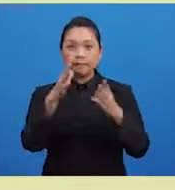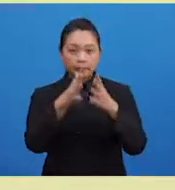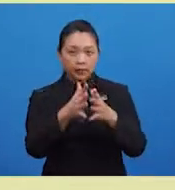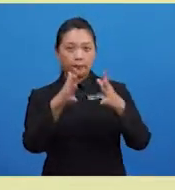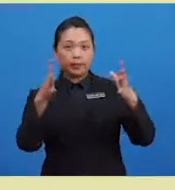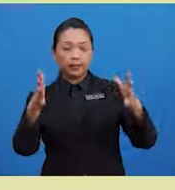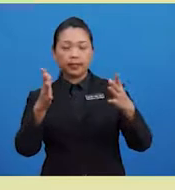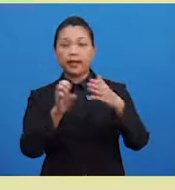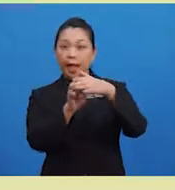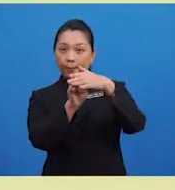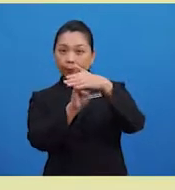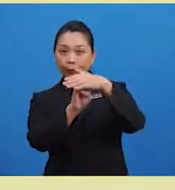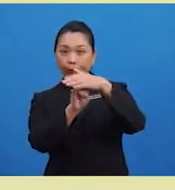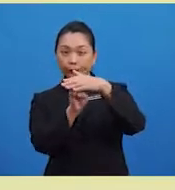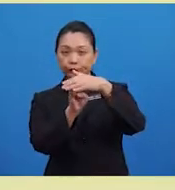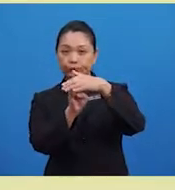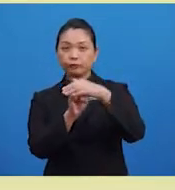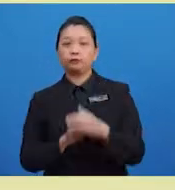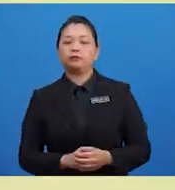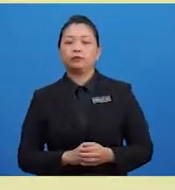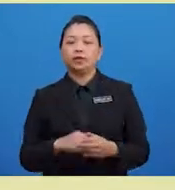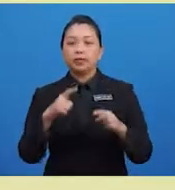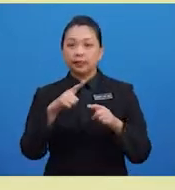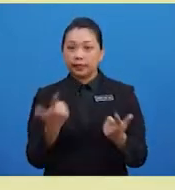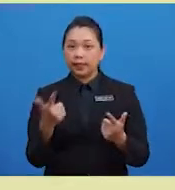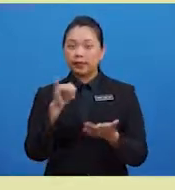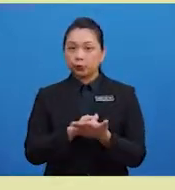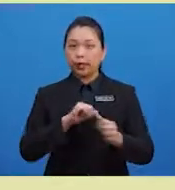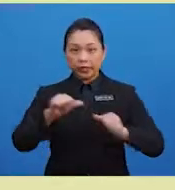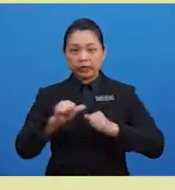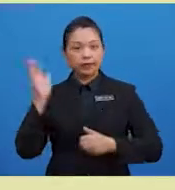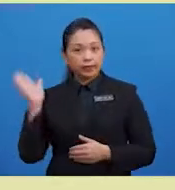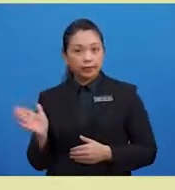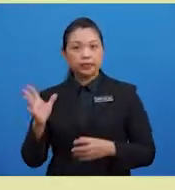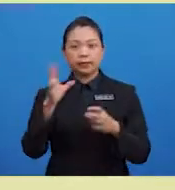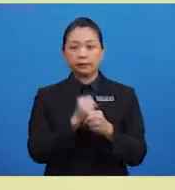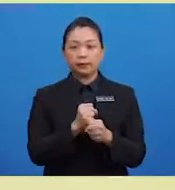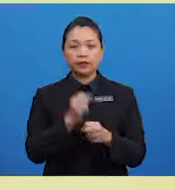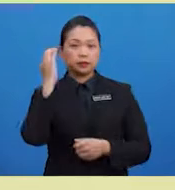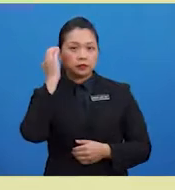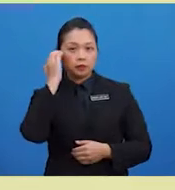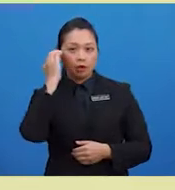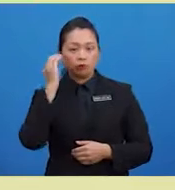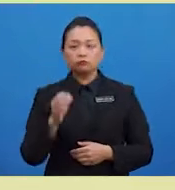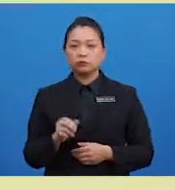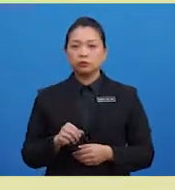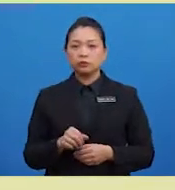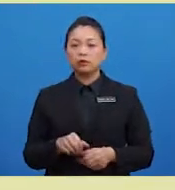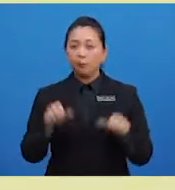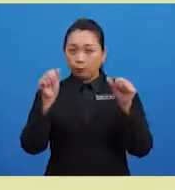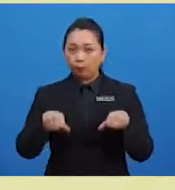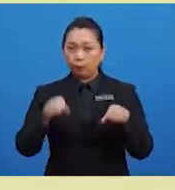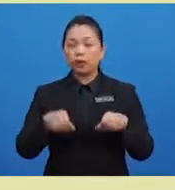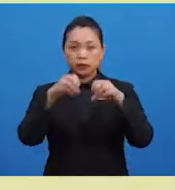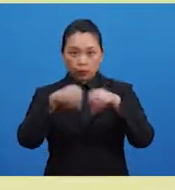embrio. Selain itu, aktiviti pendianan dapat mengenal pasti kemampuan telur itu untuk menetaskan